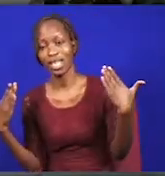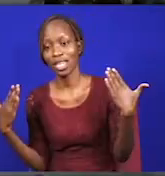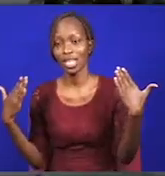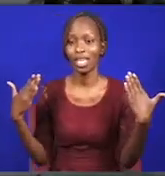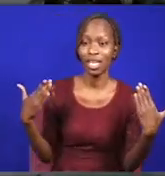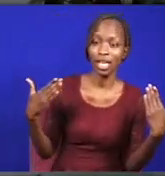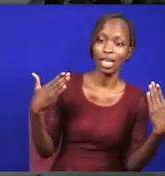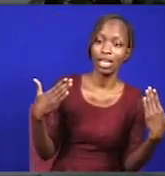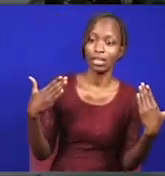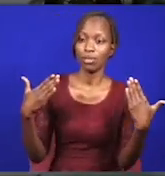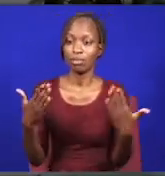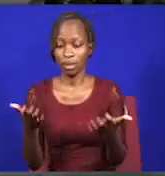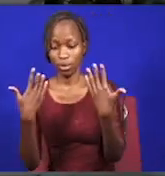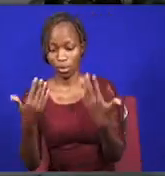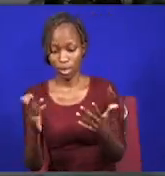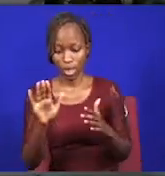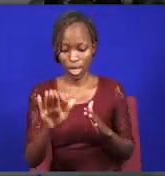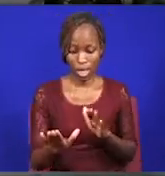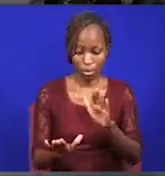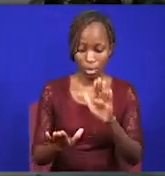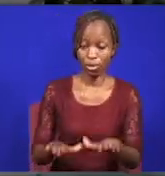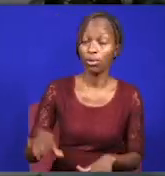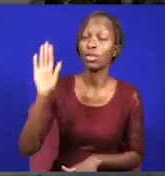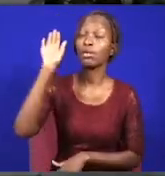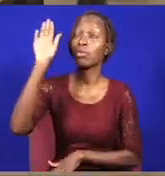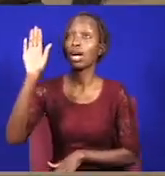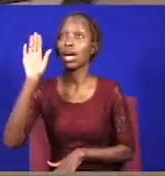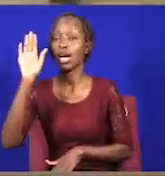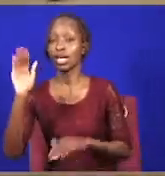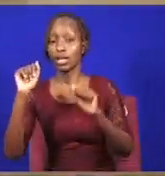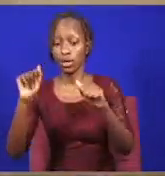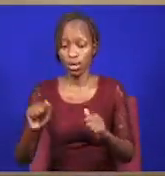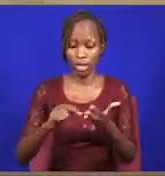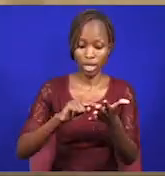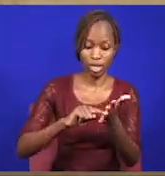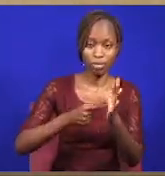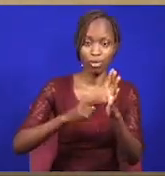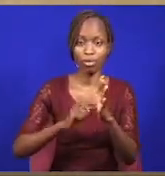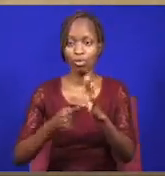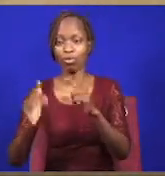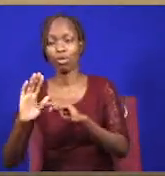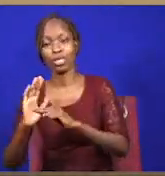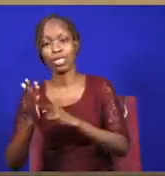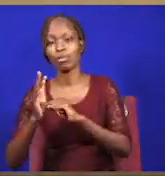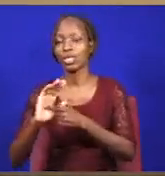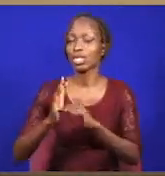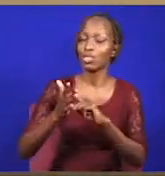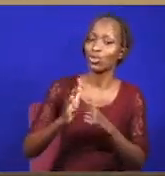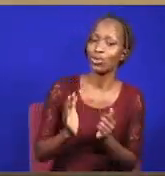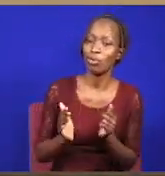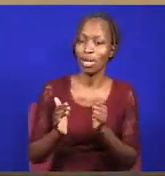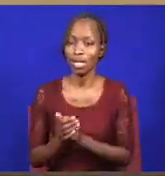Milele mikononi na miguuni mwake alama kubwa za